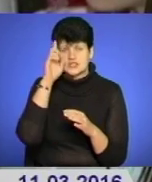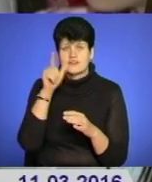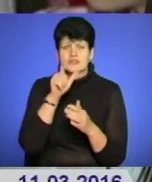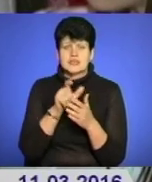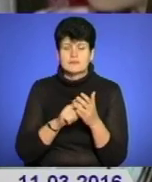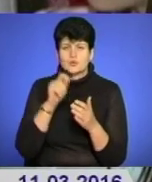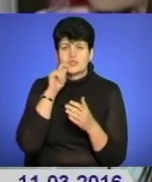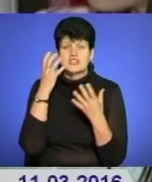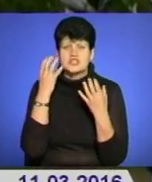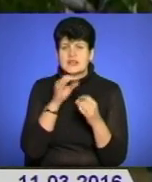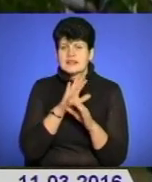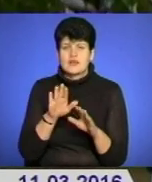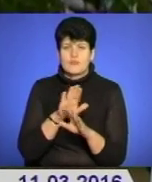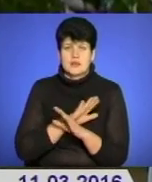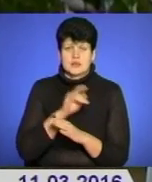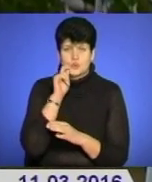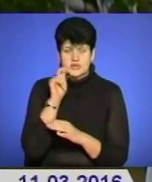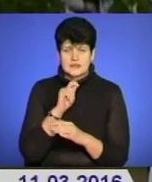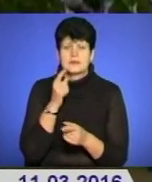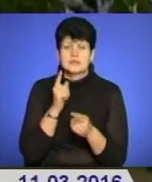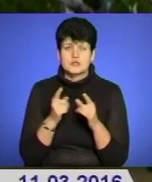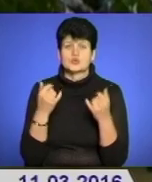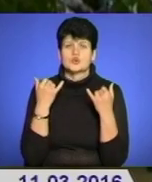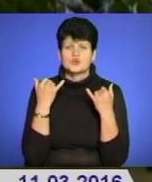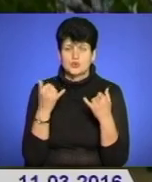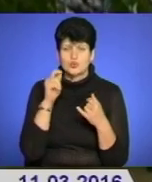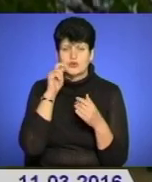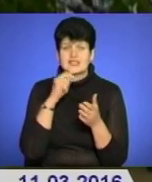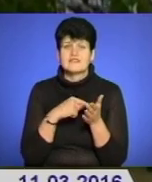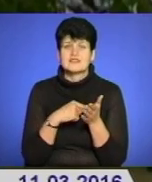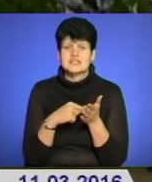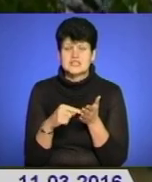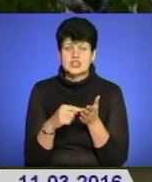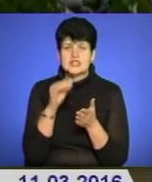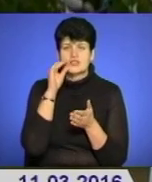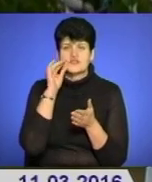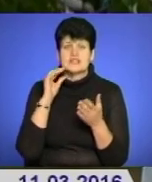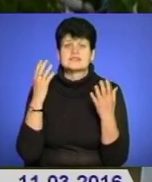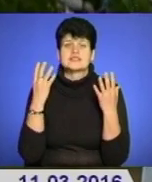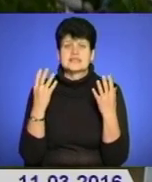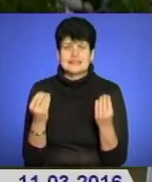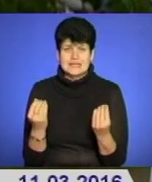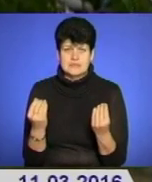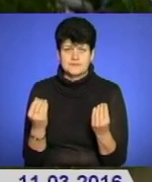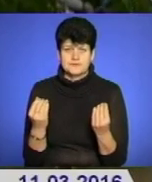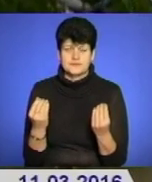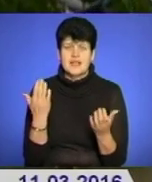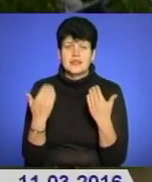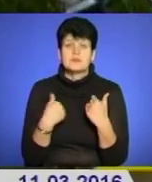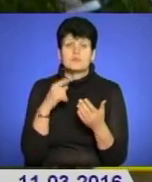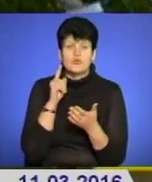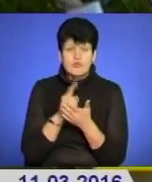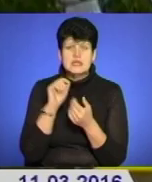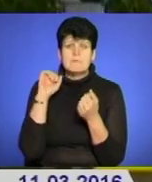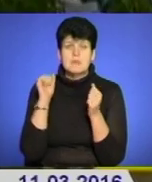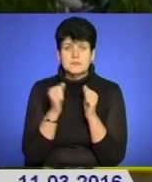не умерла України». Дійсно, сьогодні Україна визначає шевченківські дні, але ми повинні пам'ятати